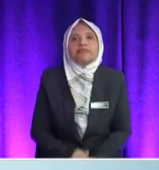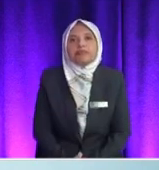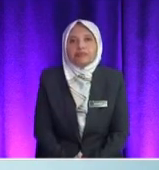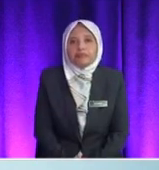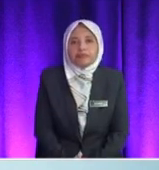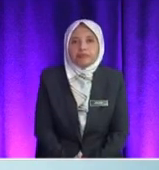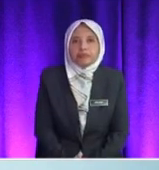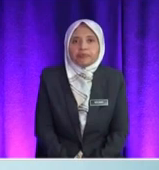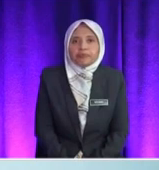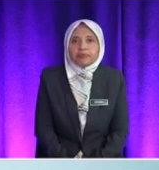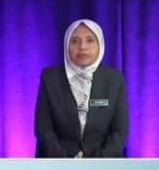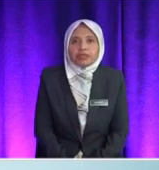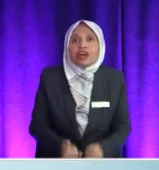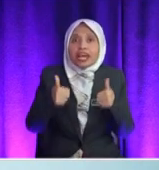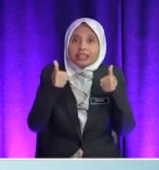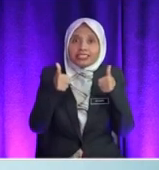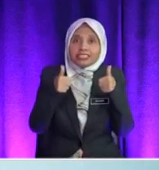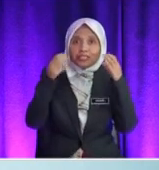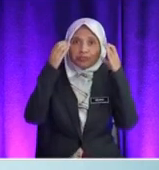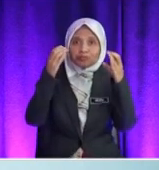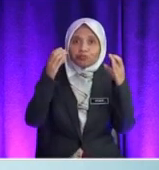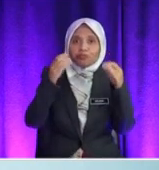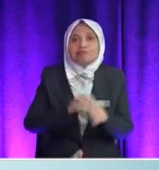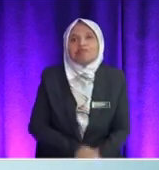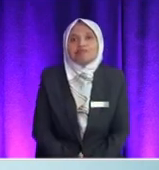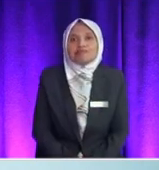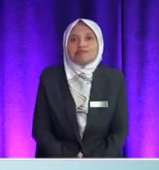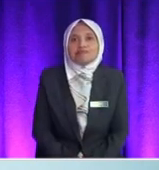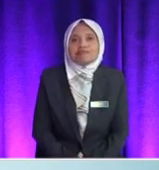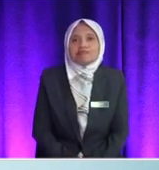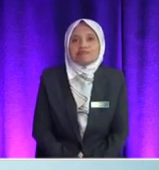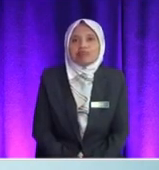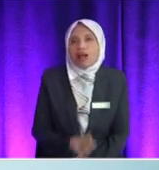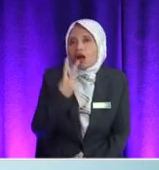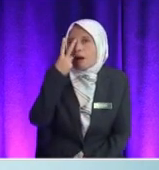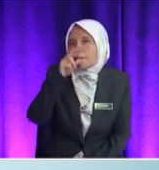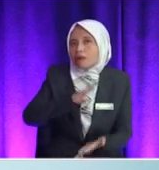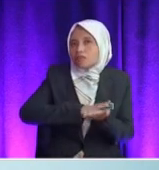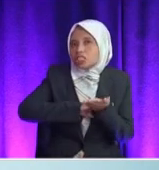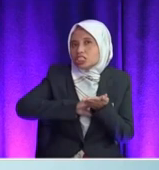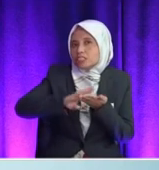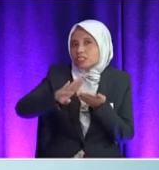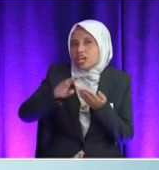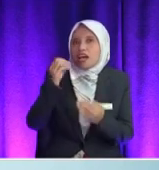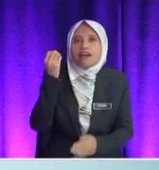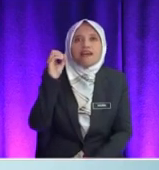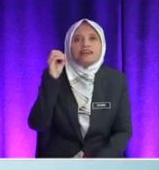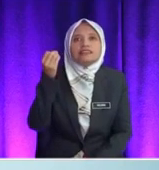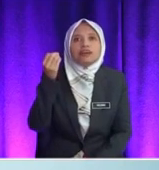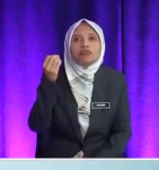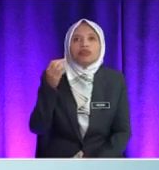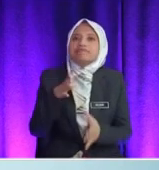baik hydrogen new Oke Pak bersih Nah tadi lagi sabun pada